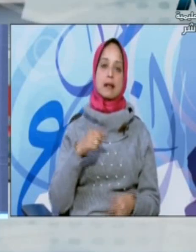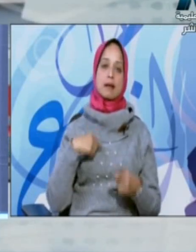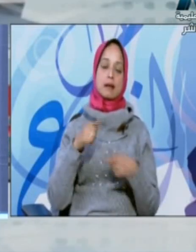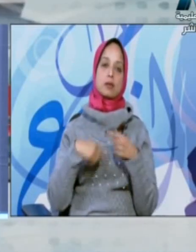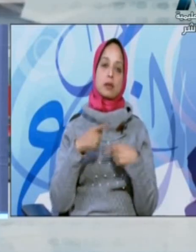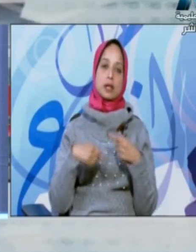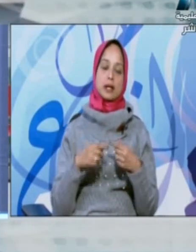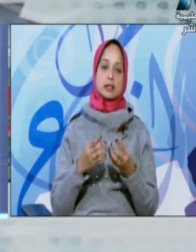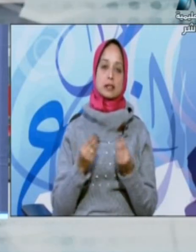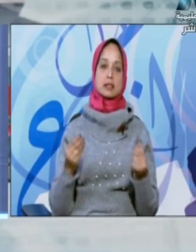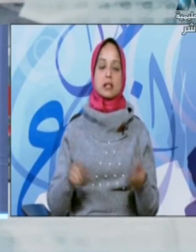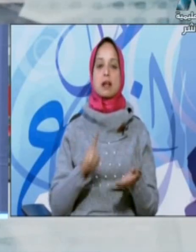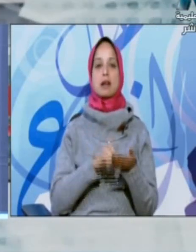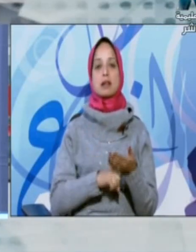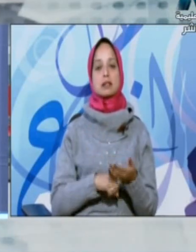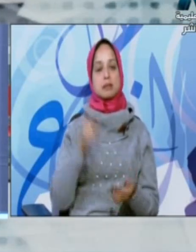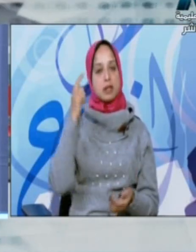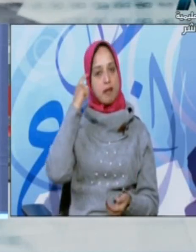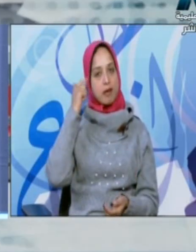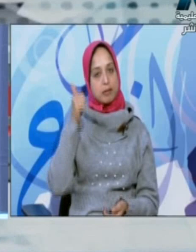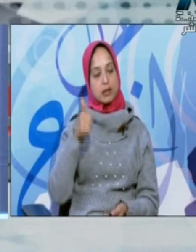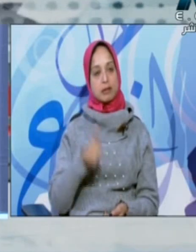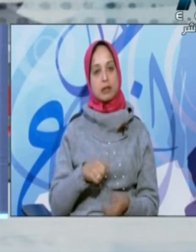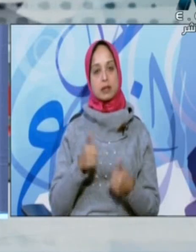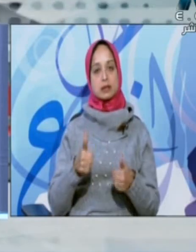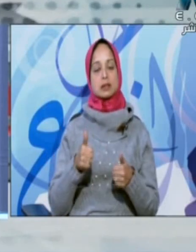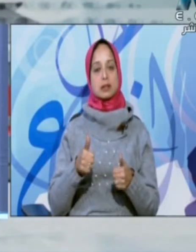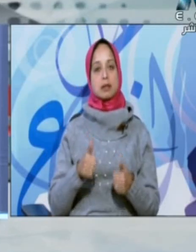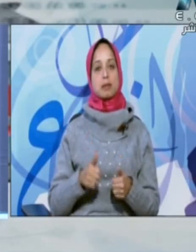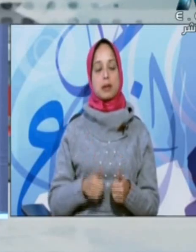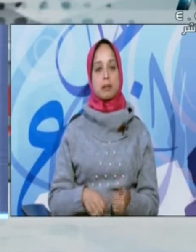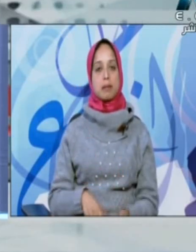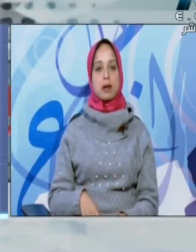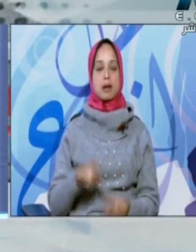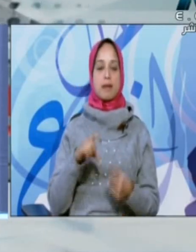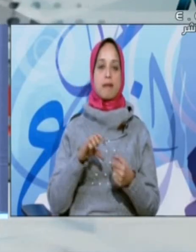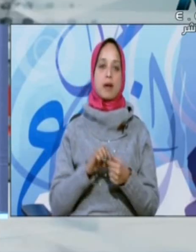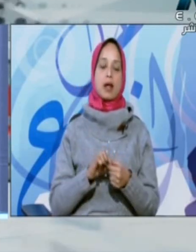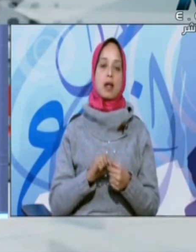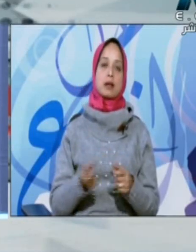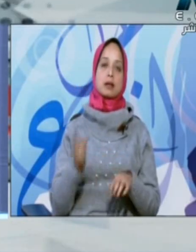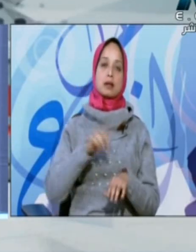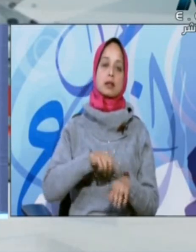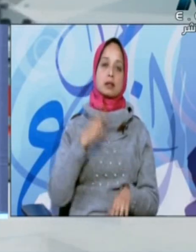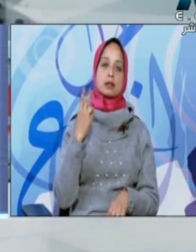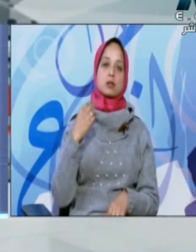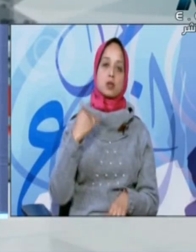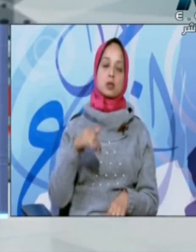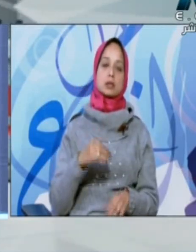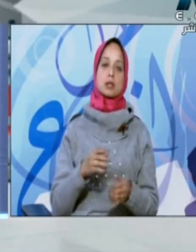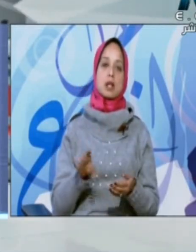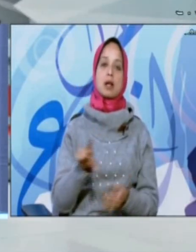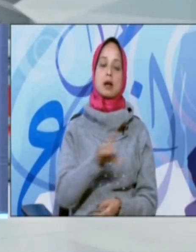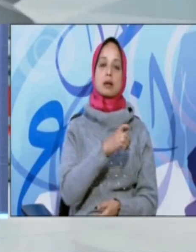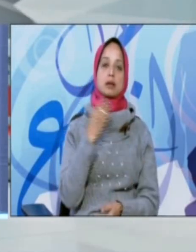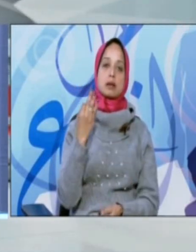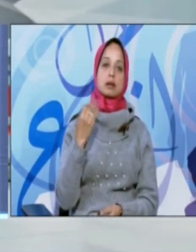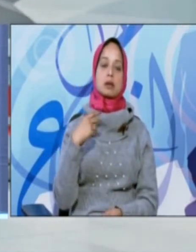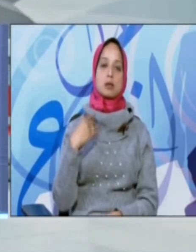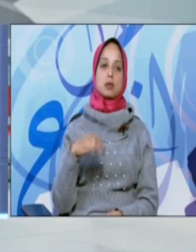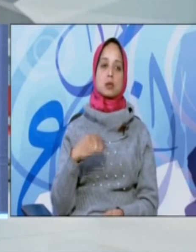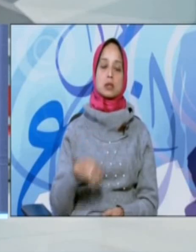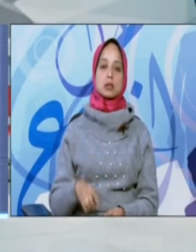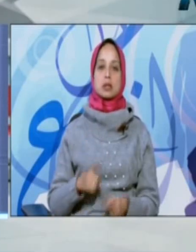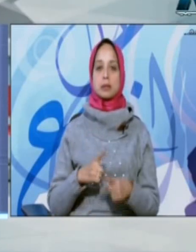نويت عنها حاجات مهمه نخلي بالنا منها. لسه قدامنا حلقه ان شاء الله من الساعه 2:30 للساعه 3:30 ان شاء الله، يكملها معاكم